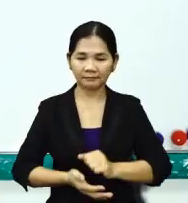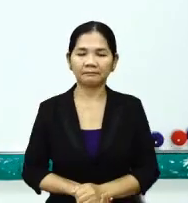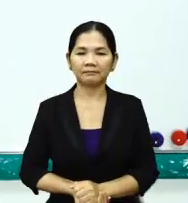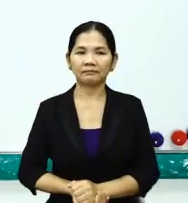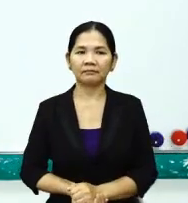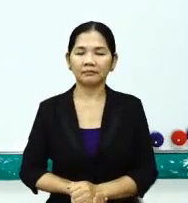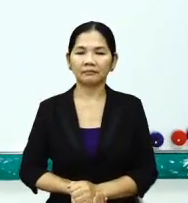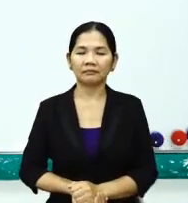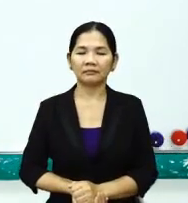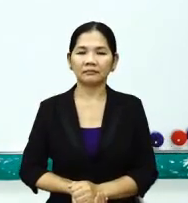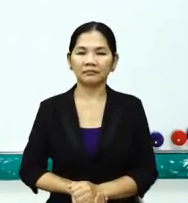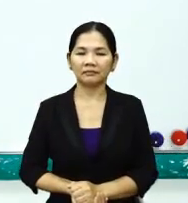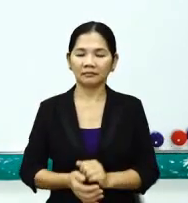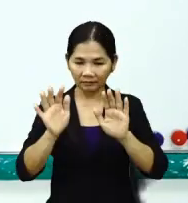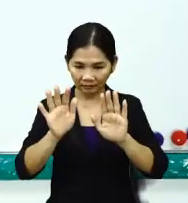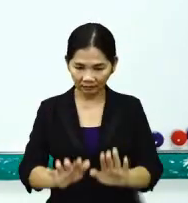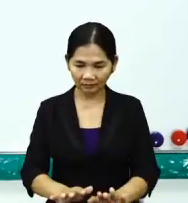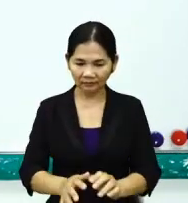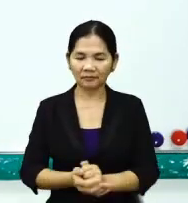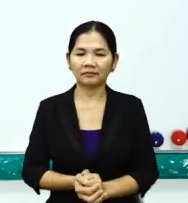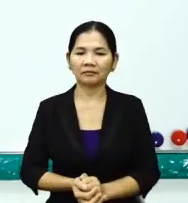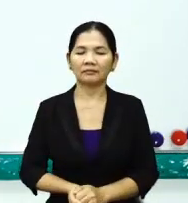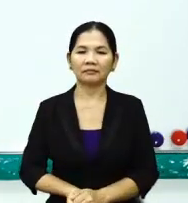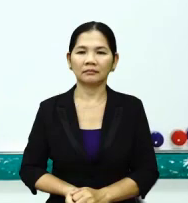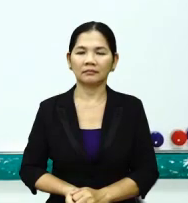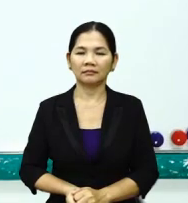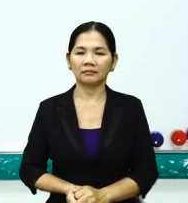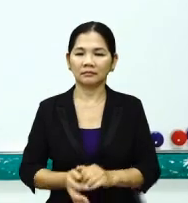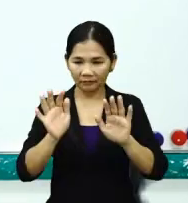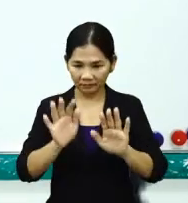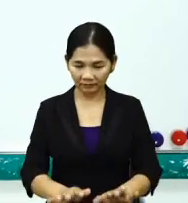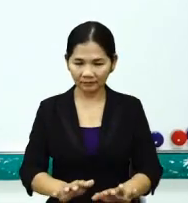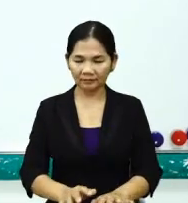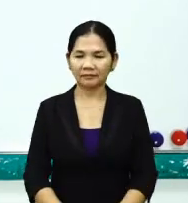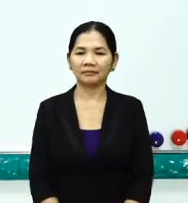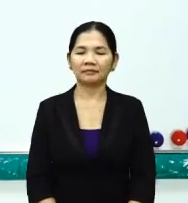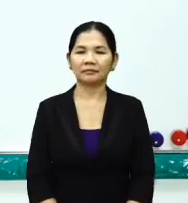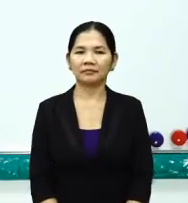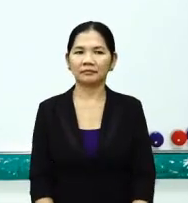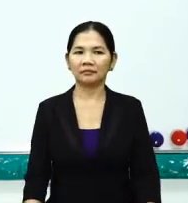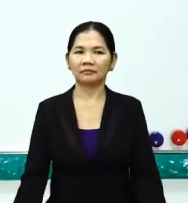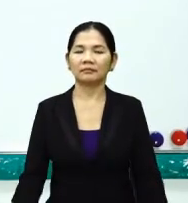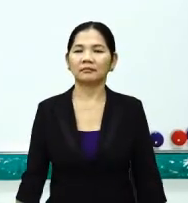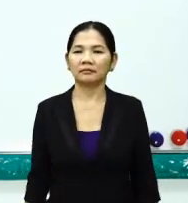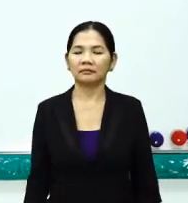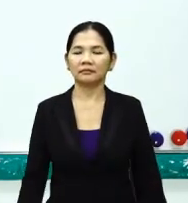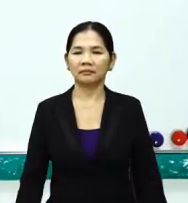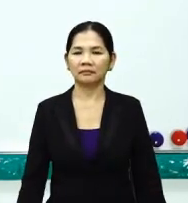chà lấy con cô cho với nha con nè chàng cô cho trang khuôn ở khả nìa.